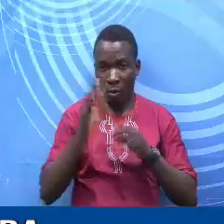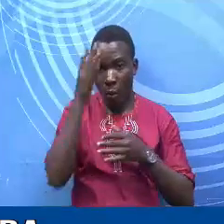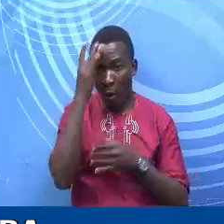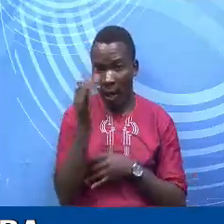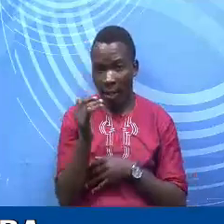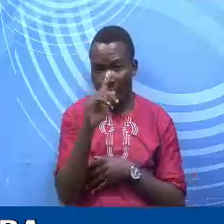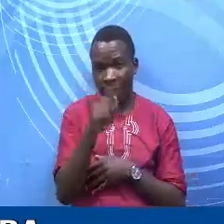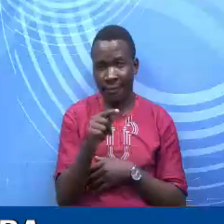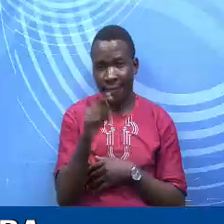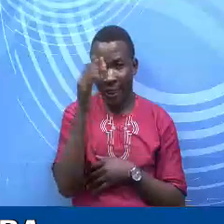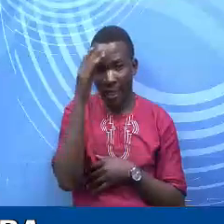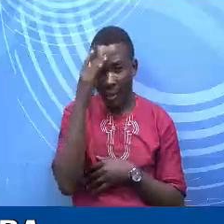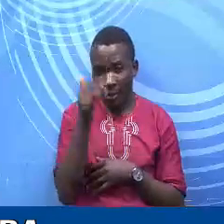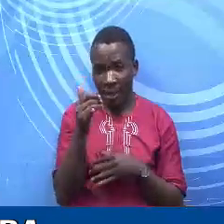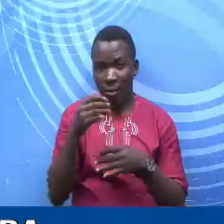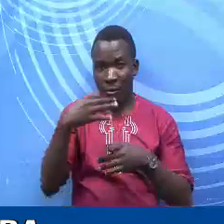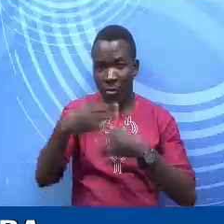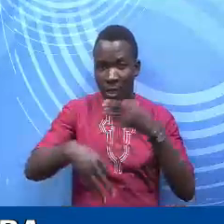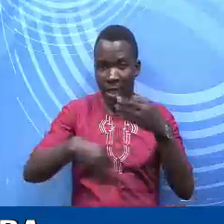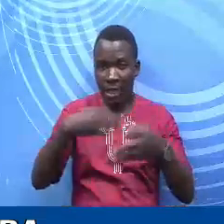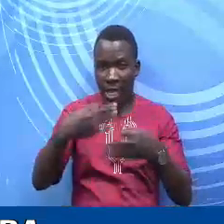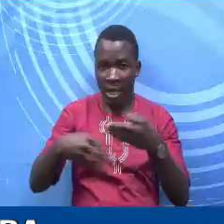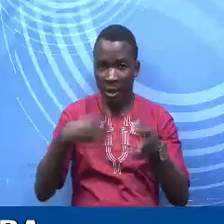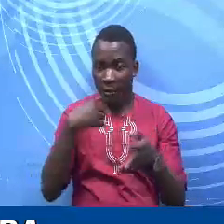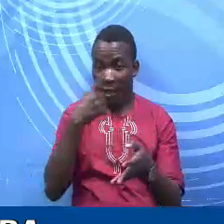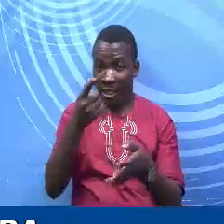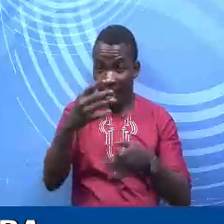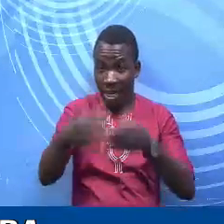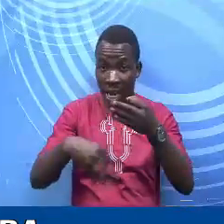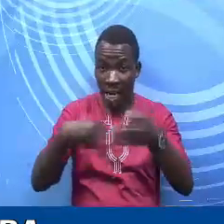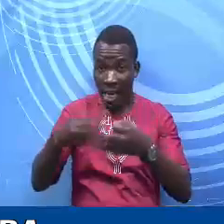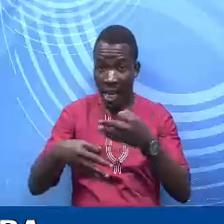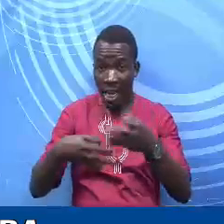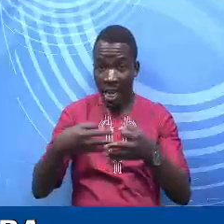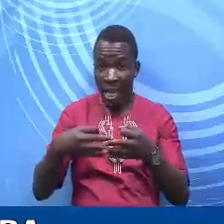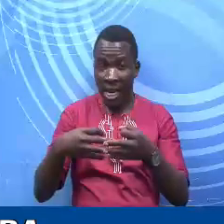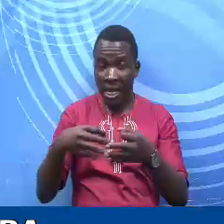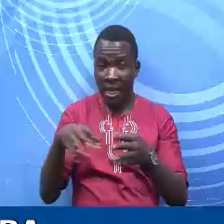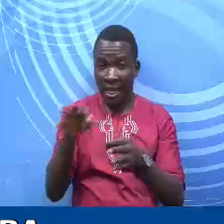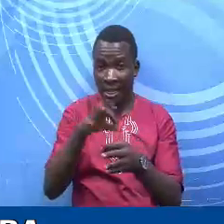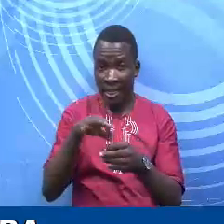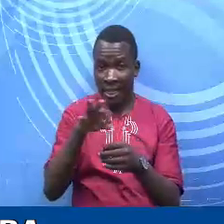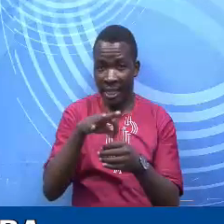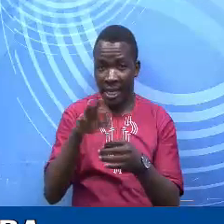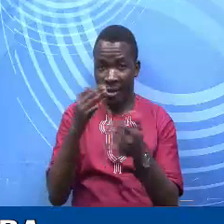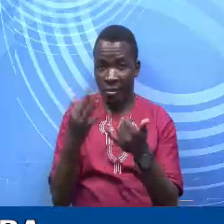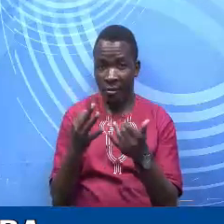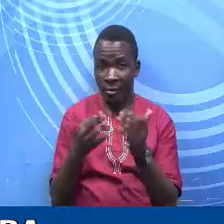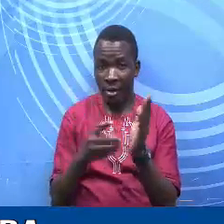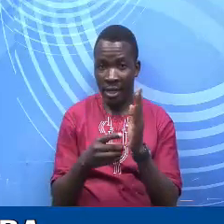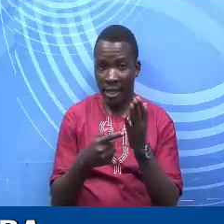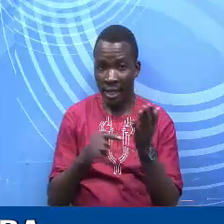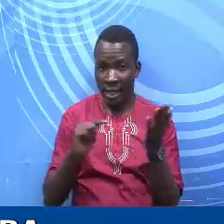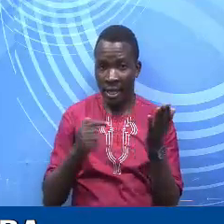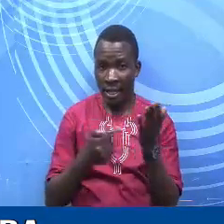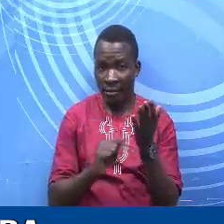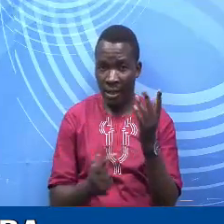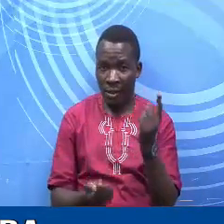ko zanganda navugaga ziranganda z'icyayi kugeza ubu ngubu technology dufite yo gutwika icyayi ni ugukoresha